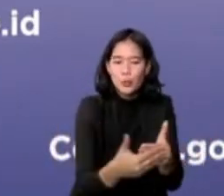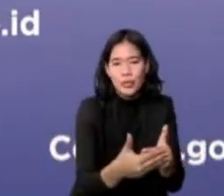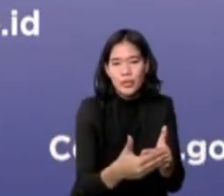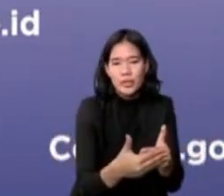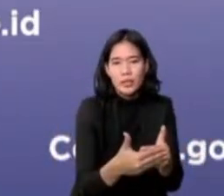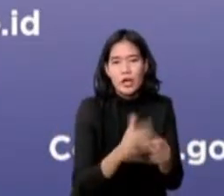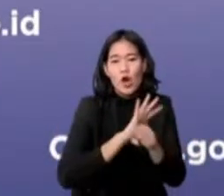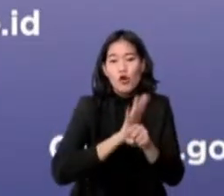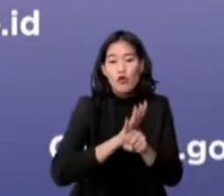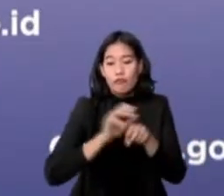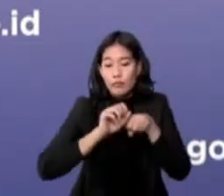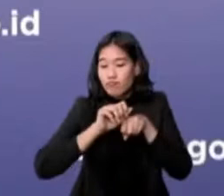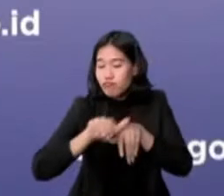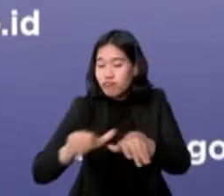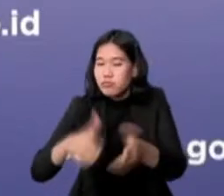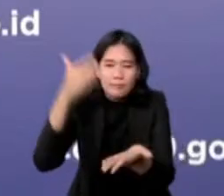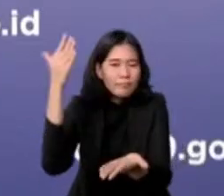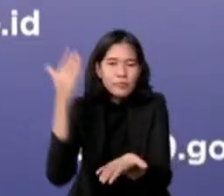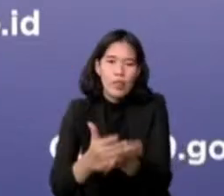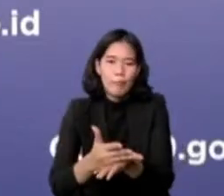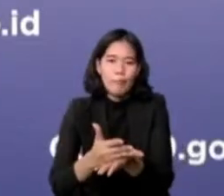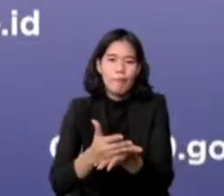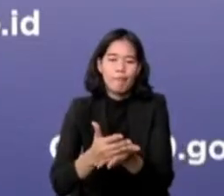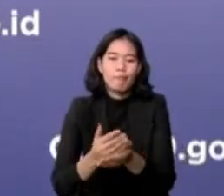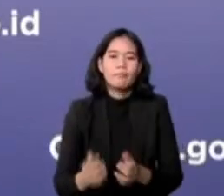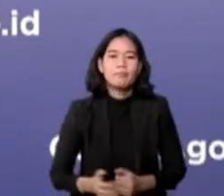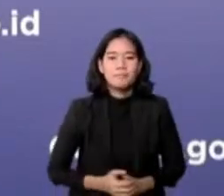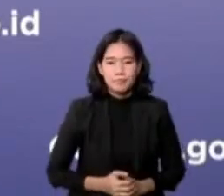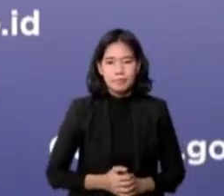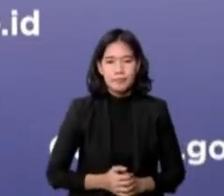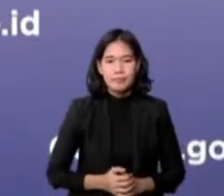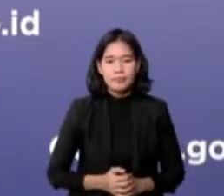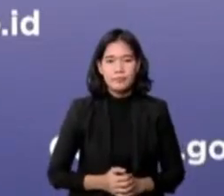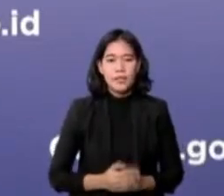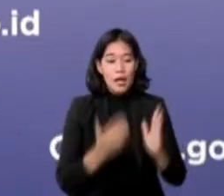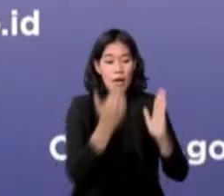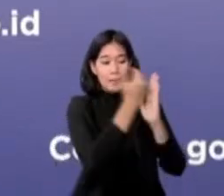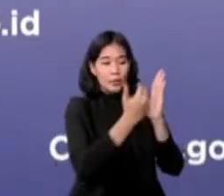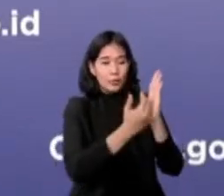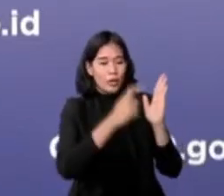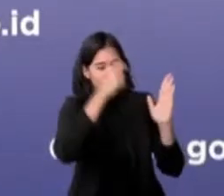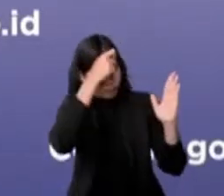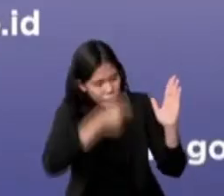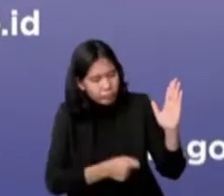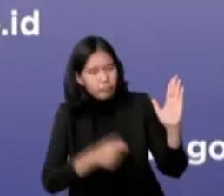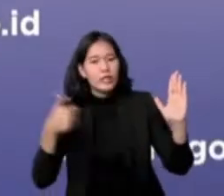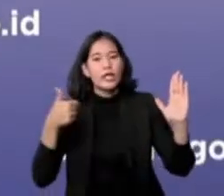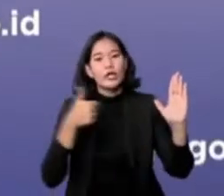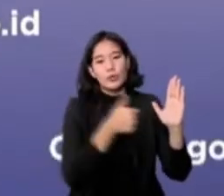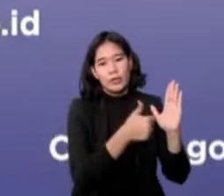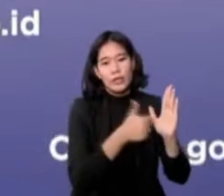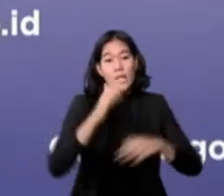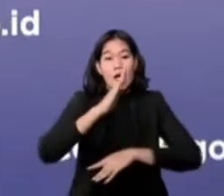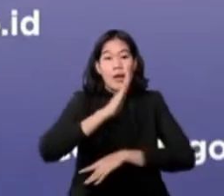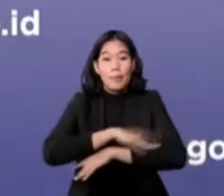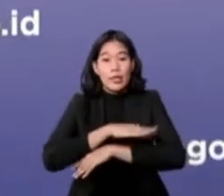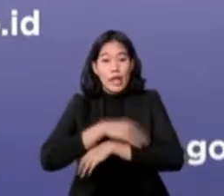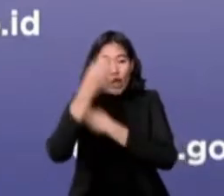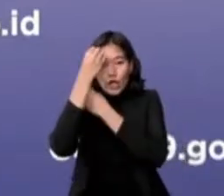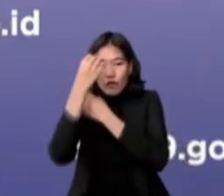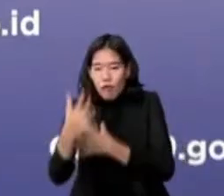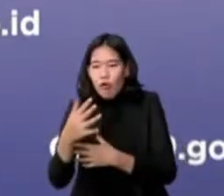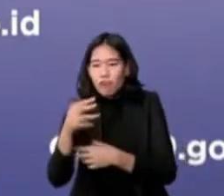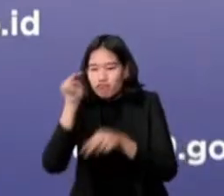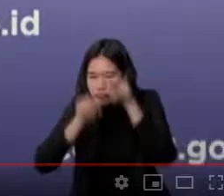agar pemutusan rantai ini bisa dilaksanakan dengan efektif. Patuhi protokol kesehatan, ikuti berita tentang